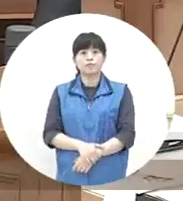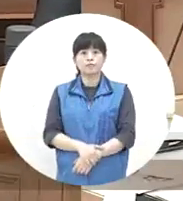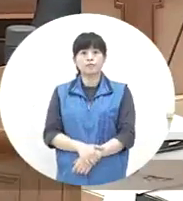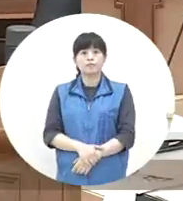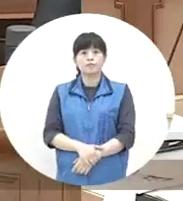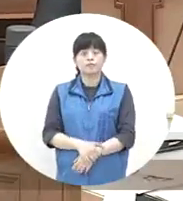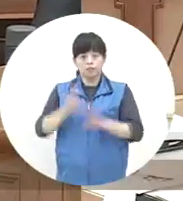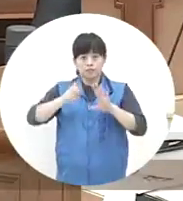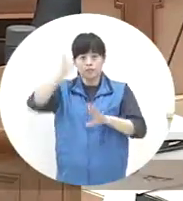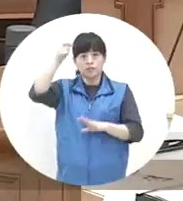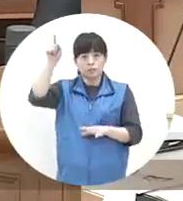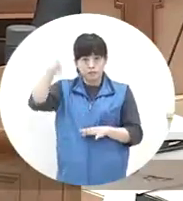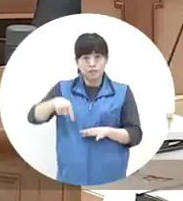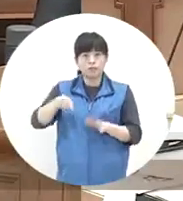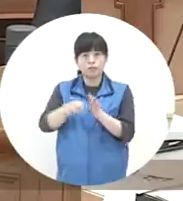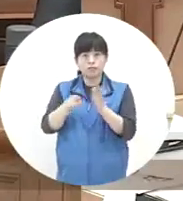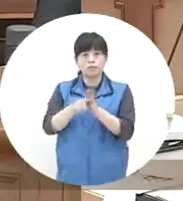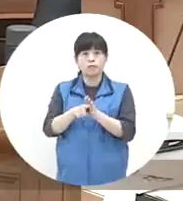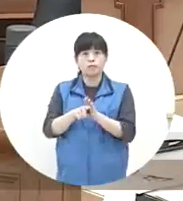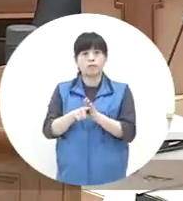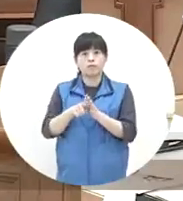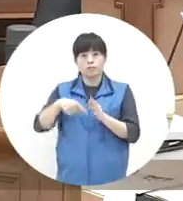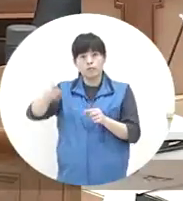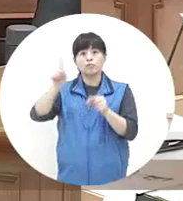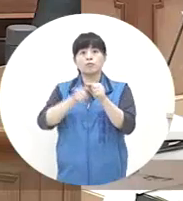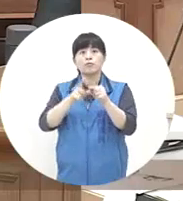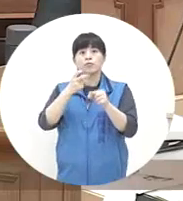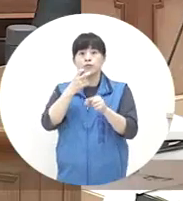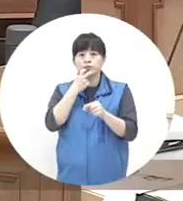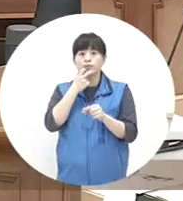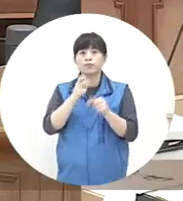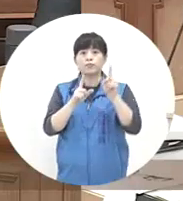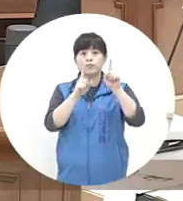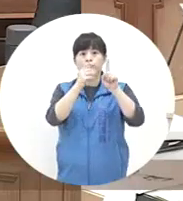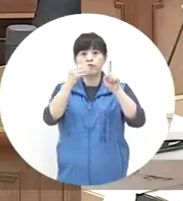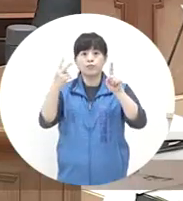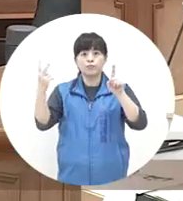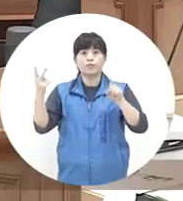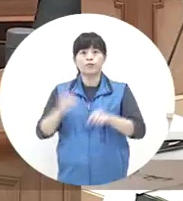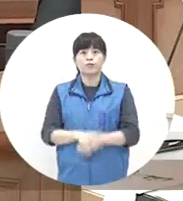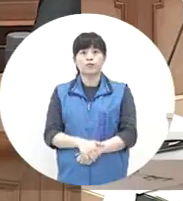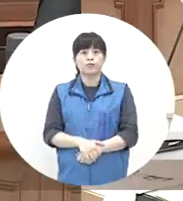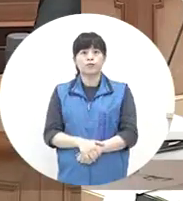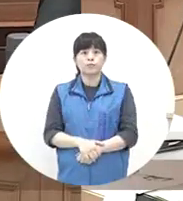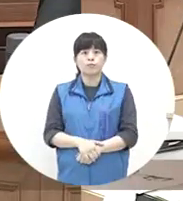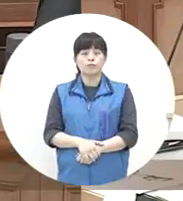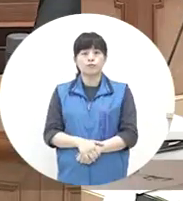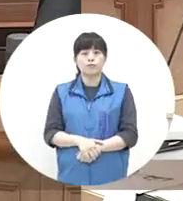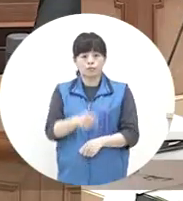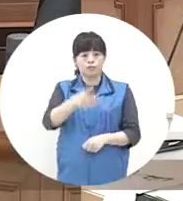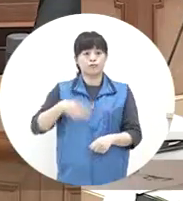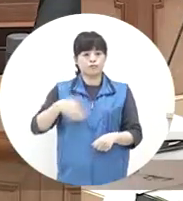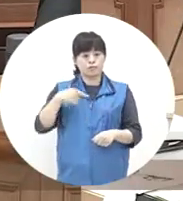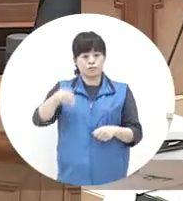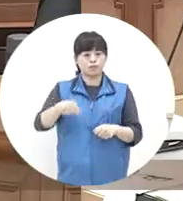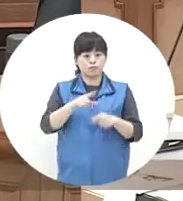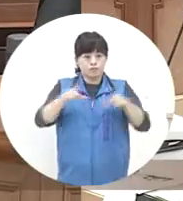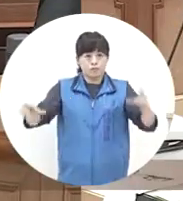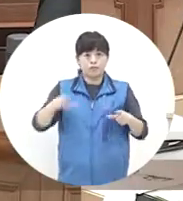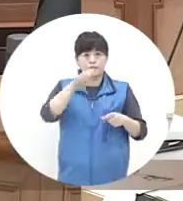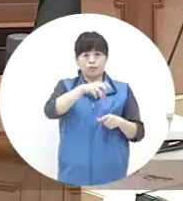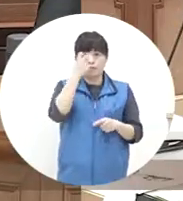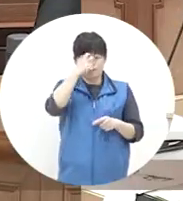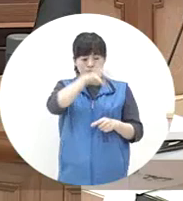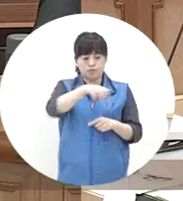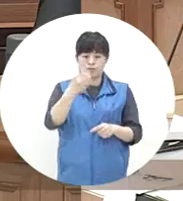总统来的那一次，他是去中央的 1922。局长，请问你知不知道有三个？那有三个筛检站在我们新北市。 在大型的筛检站